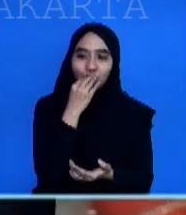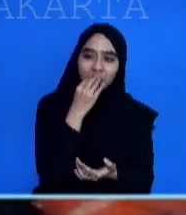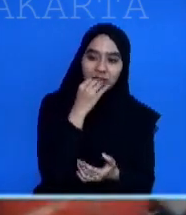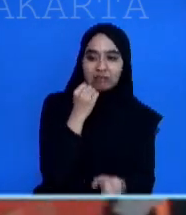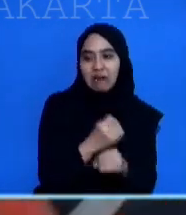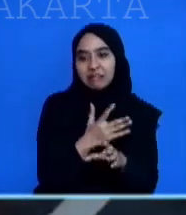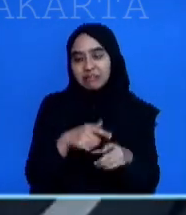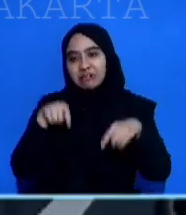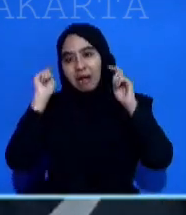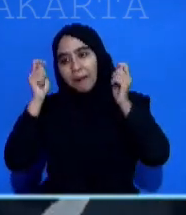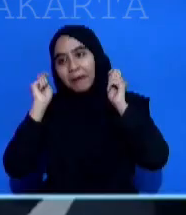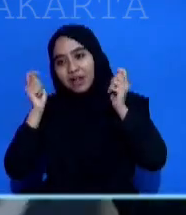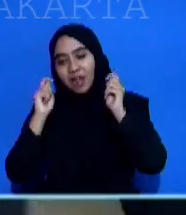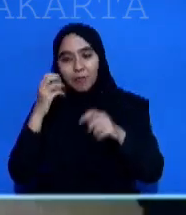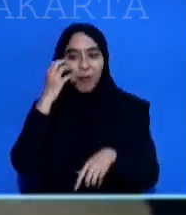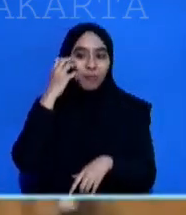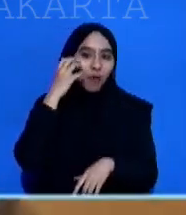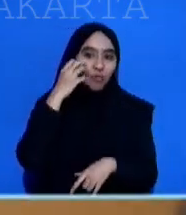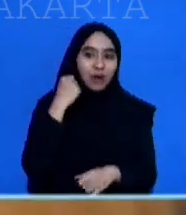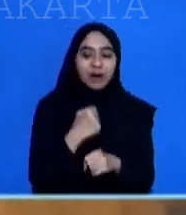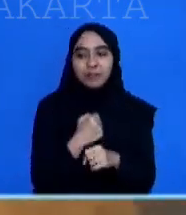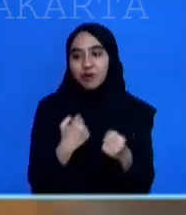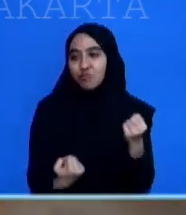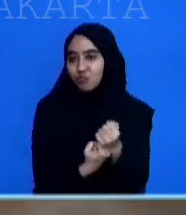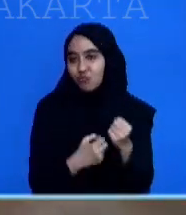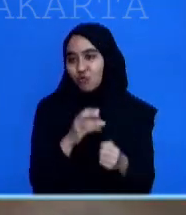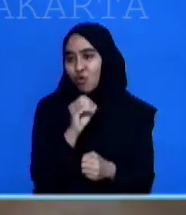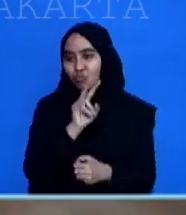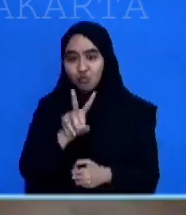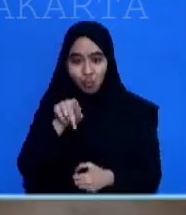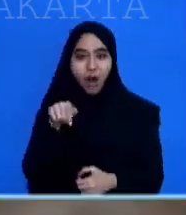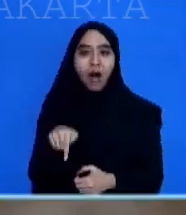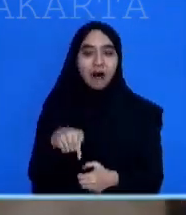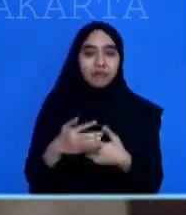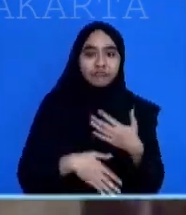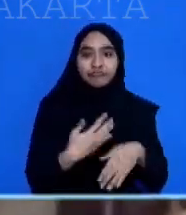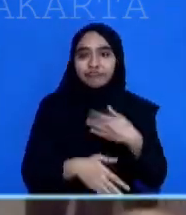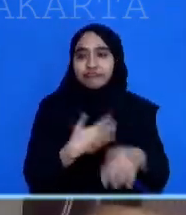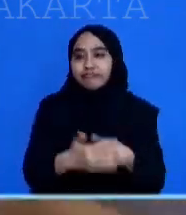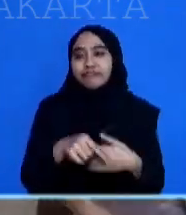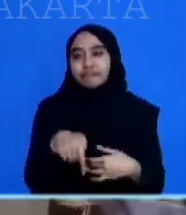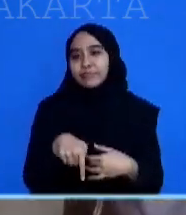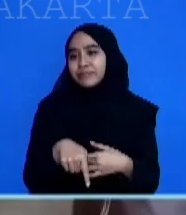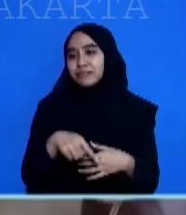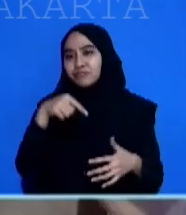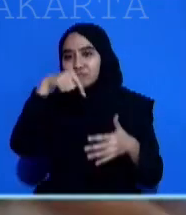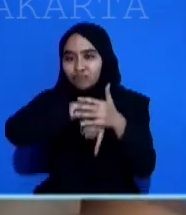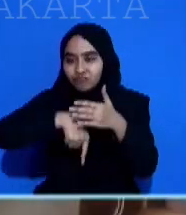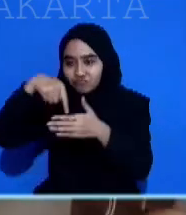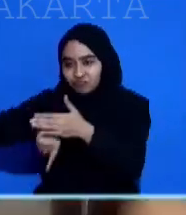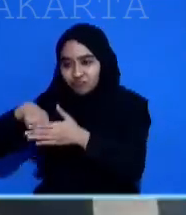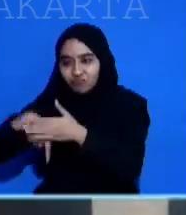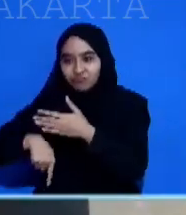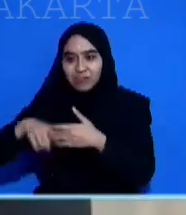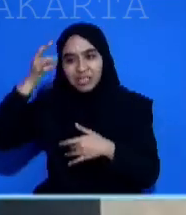Gibran sekaligus parpol pendukung paslon nomor du kegiatan ini akan terus dilakukan hingga ke pelosok pelosok di Daerah Istimewa